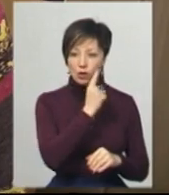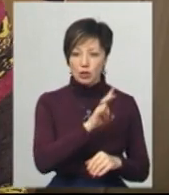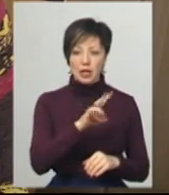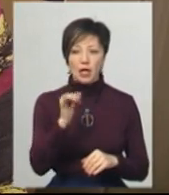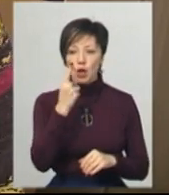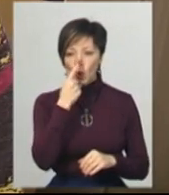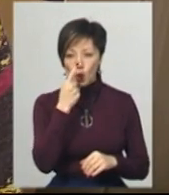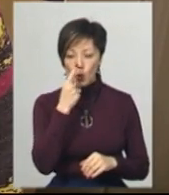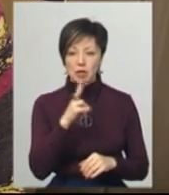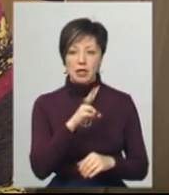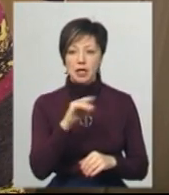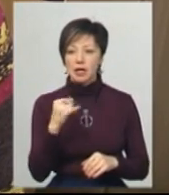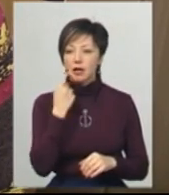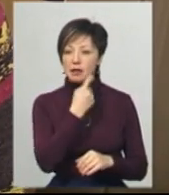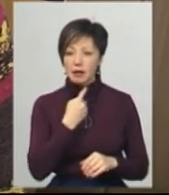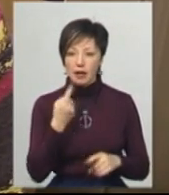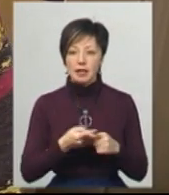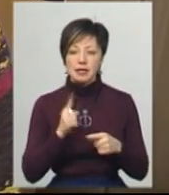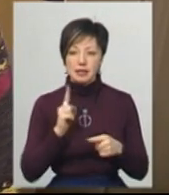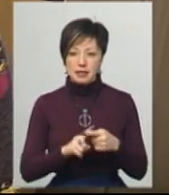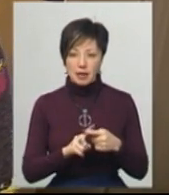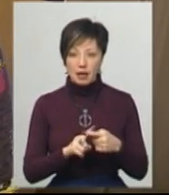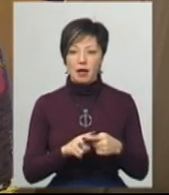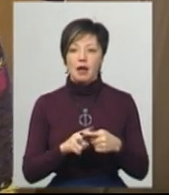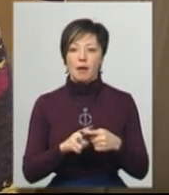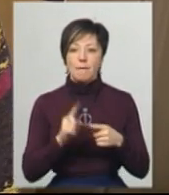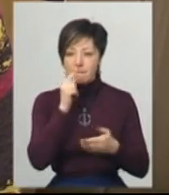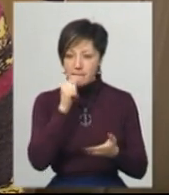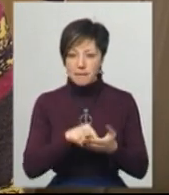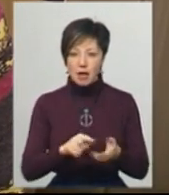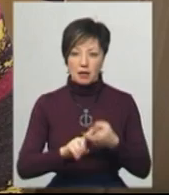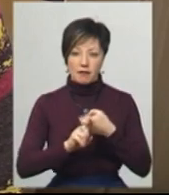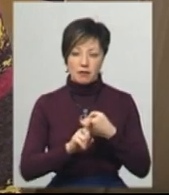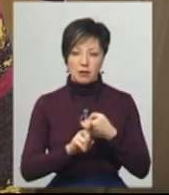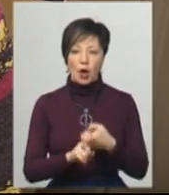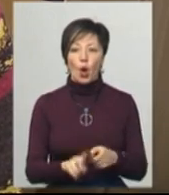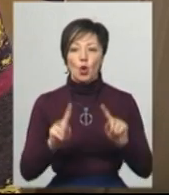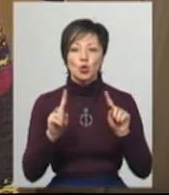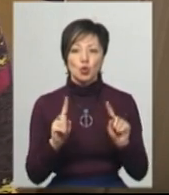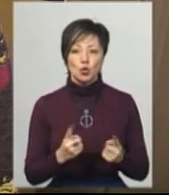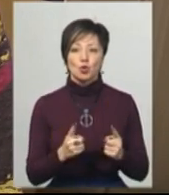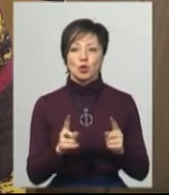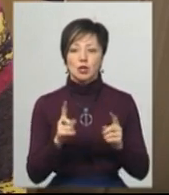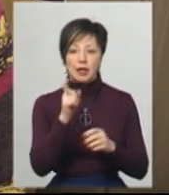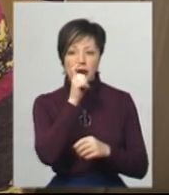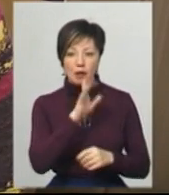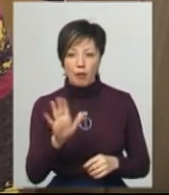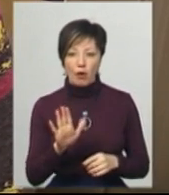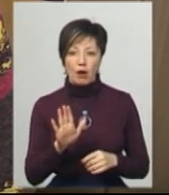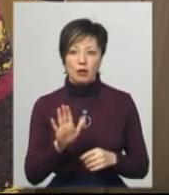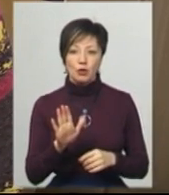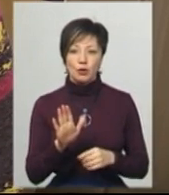ні носа, ні рта. Це вхідні ворота інфекції. Дуже непогано